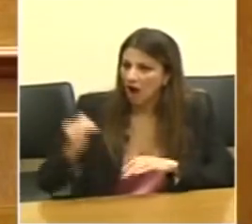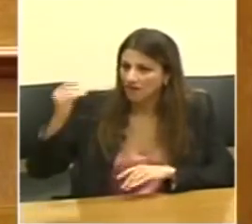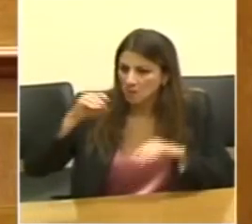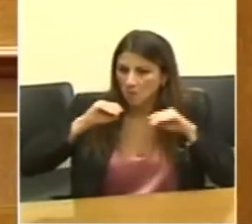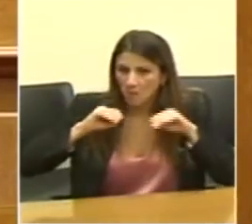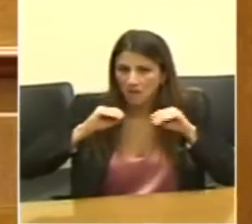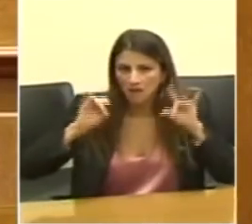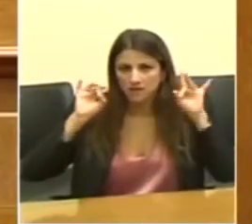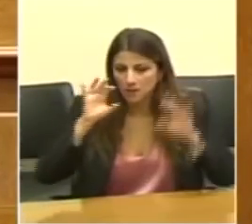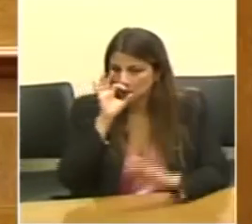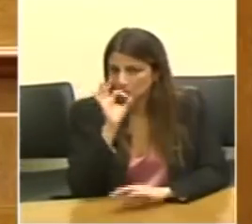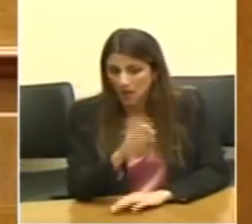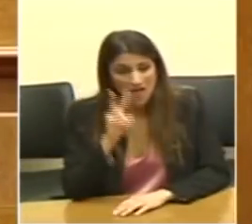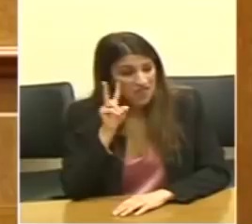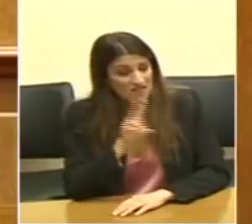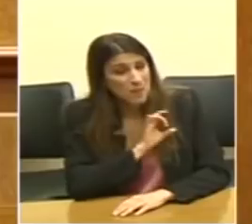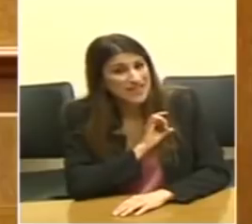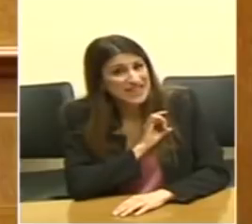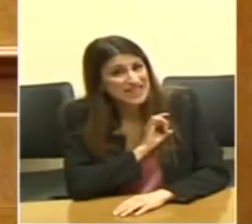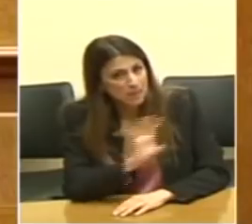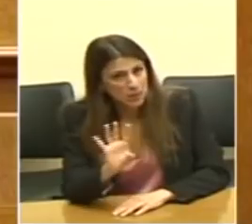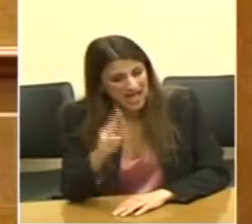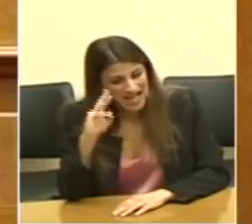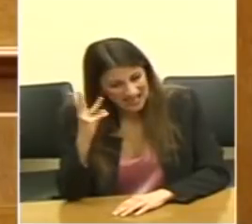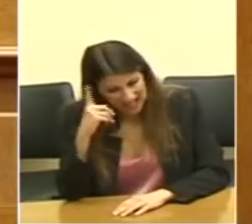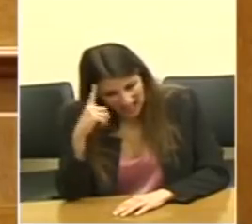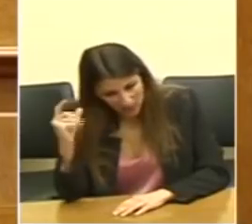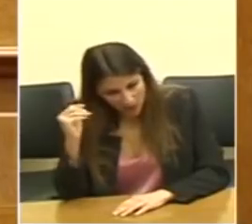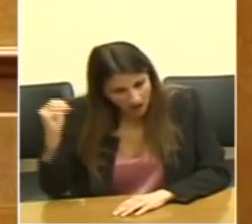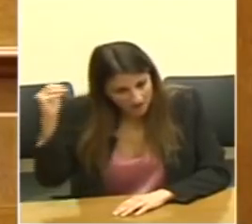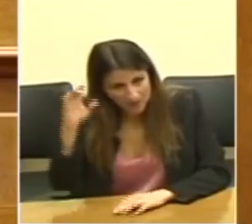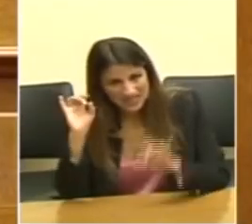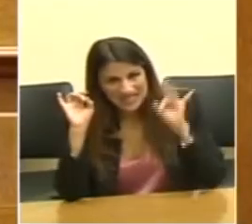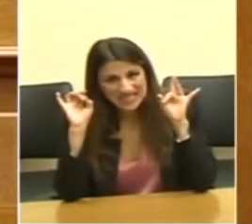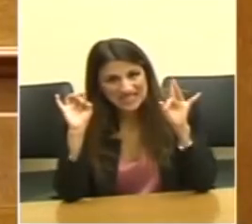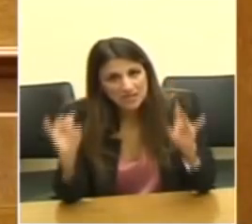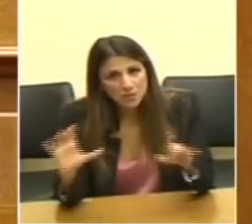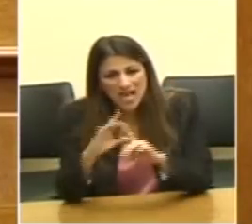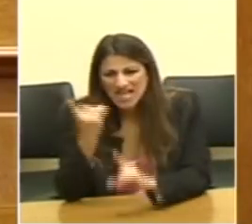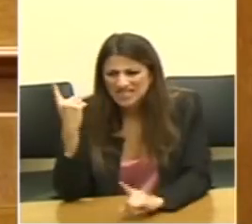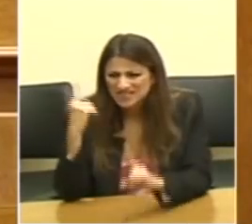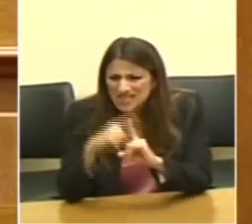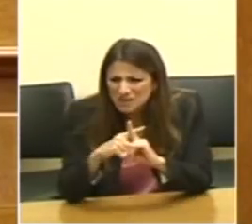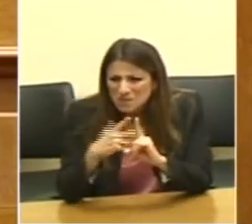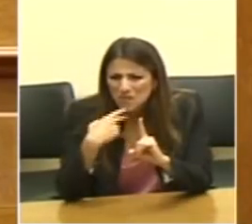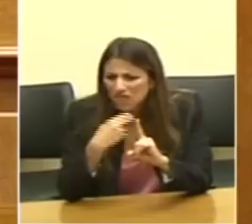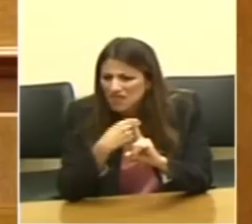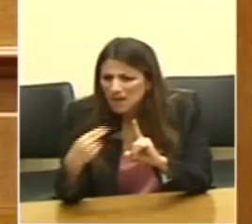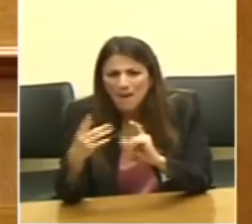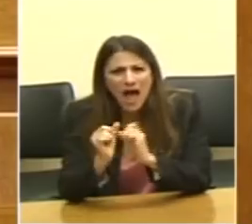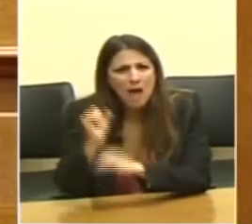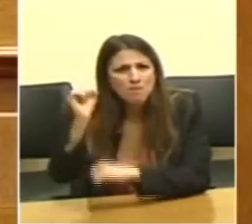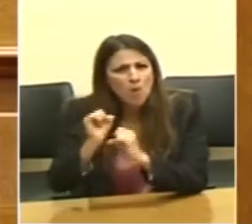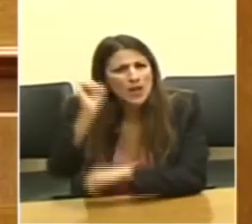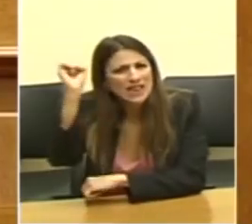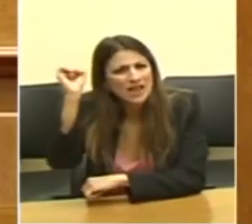στη Βουλή. Καμιά αναβάθμιση λοιπόν της τρίτης λυκείου δεν γίνεται και καμιά αξία επιπλέον δεν δίνεται στο